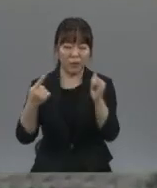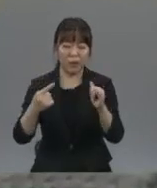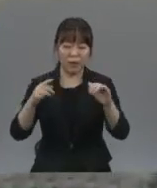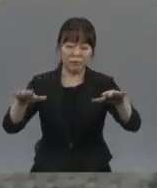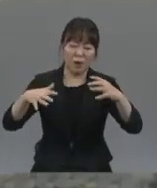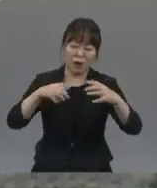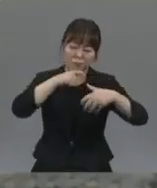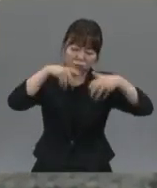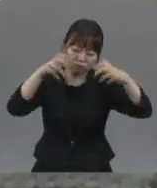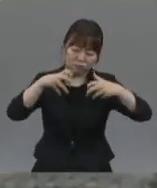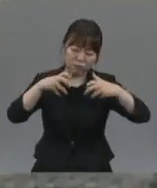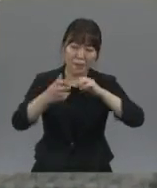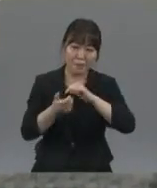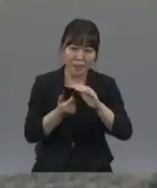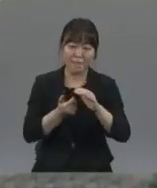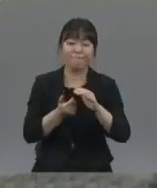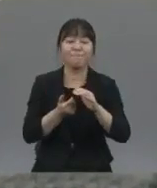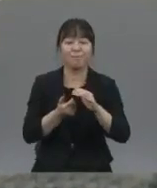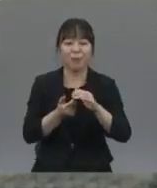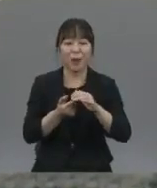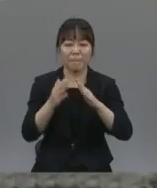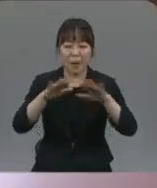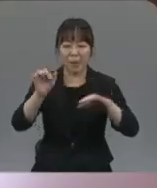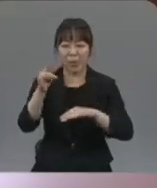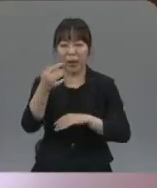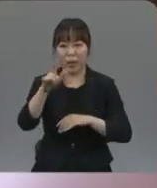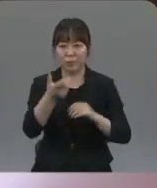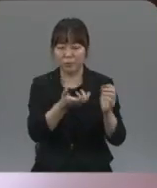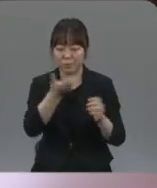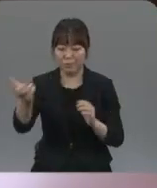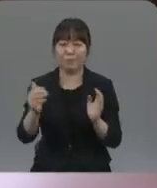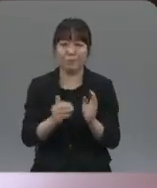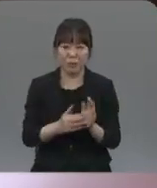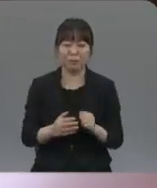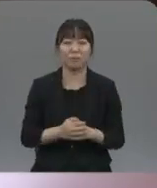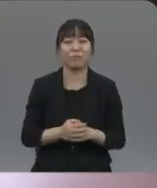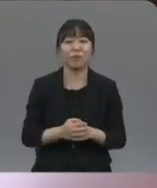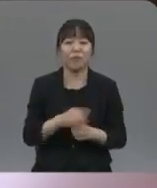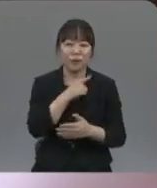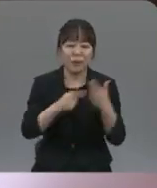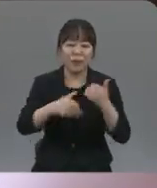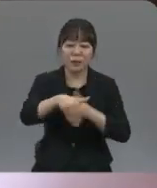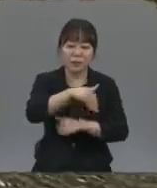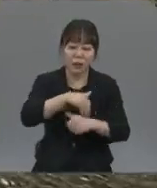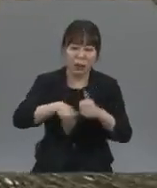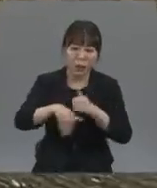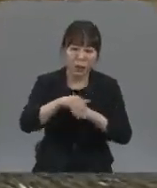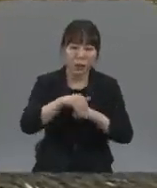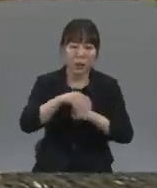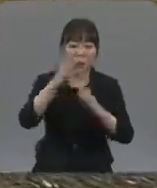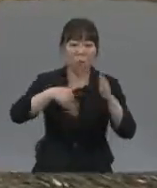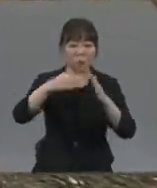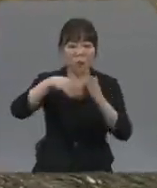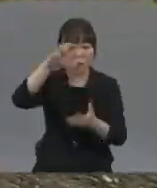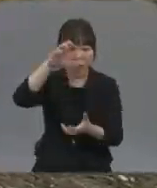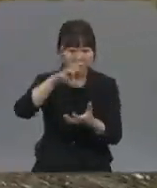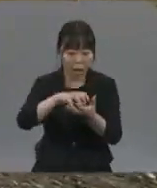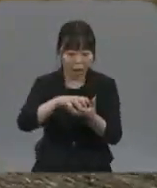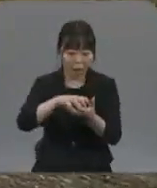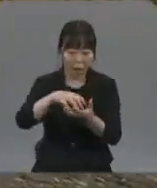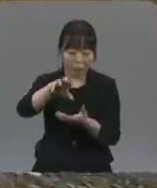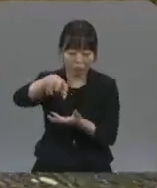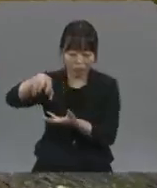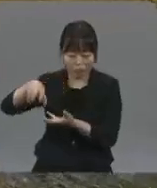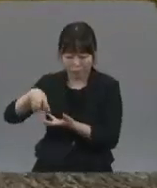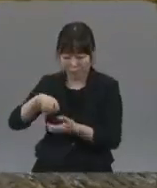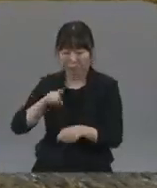размещены в спортивных залах и центрах социального обслуживания благодаря своевременным мерам удалось избежать жертв